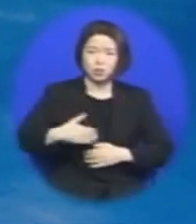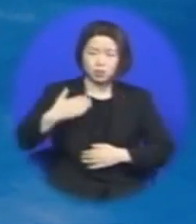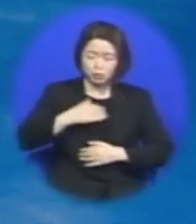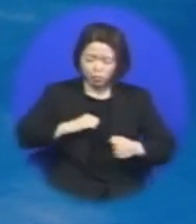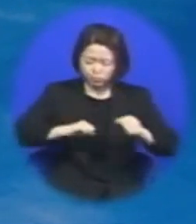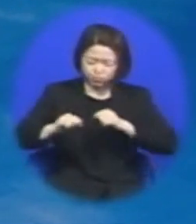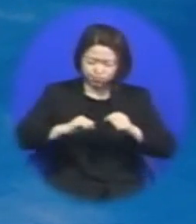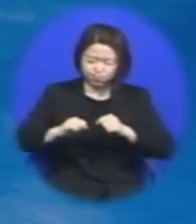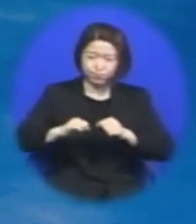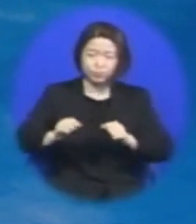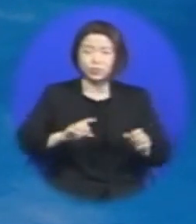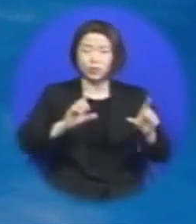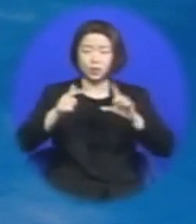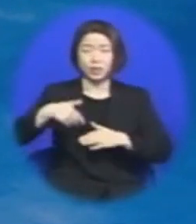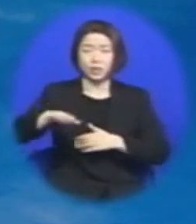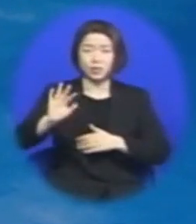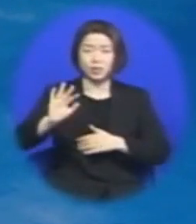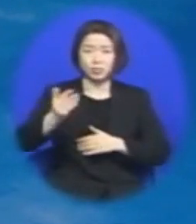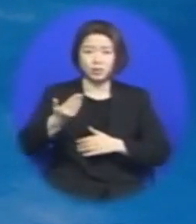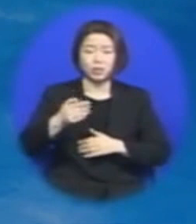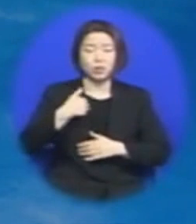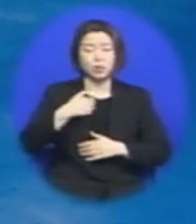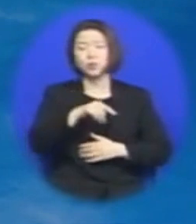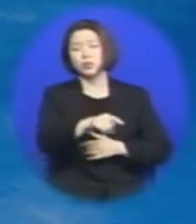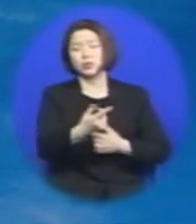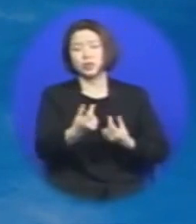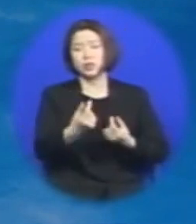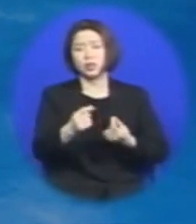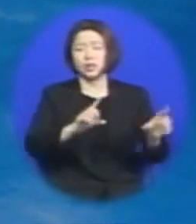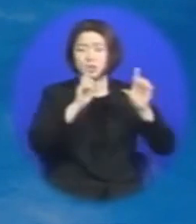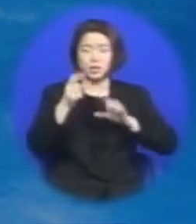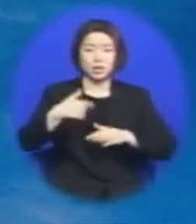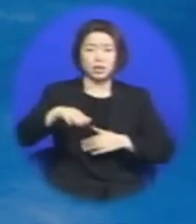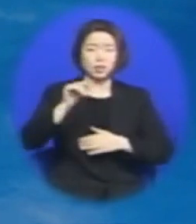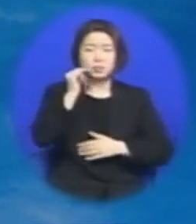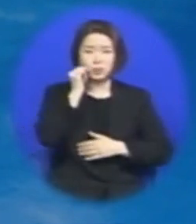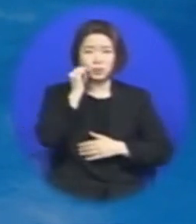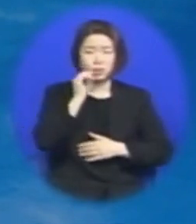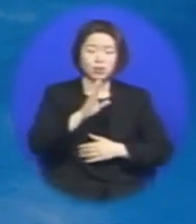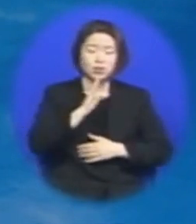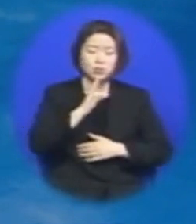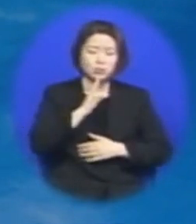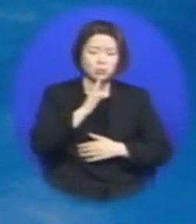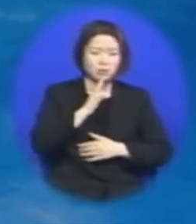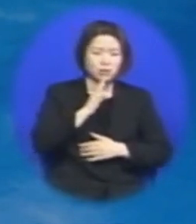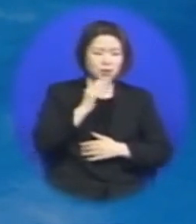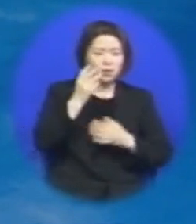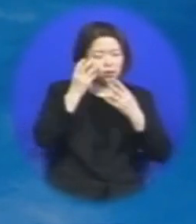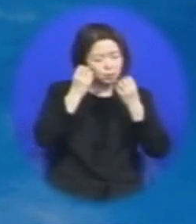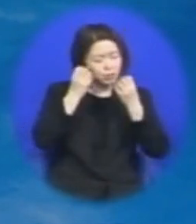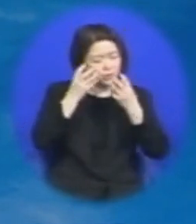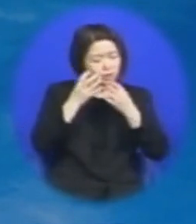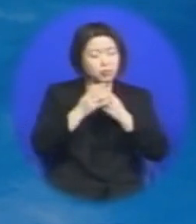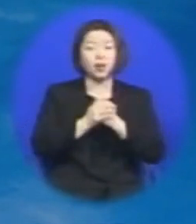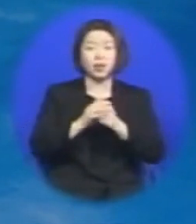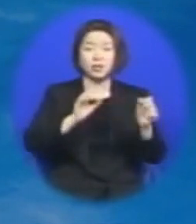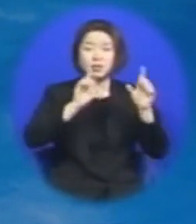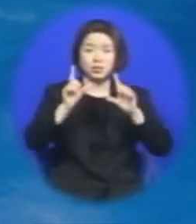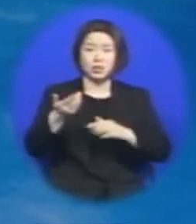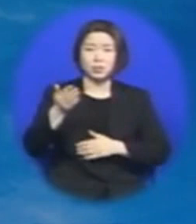그렇게 살아본 사람 아닙니다 정말 낯선 삶이에요 그래도 될까